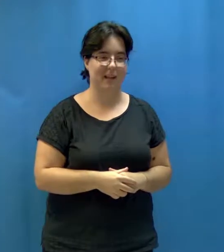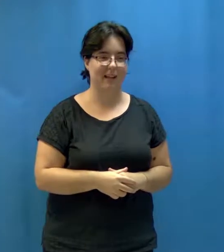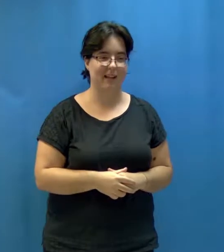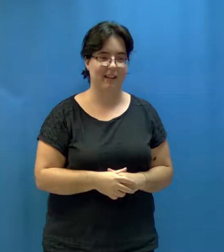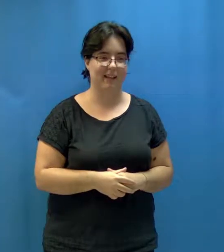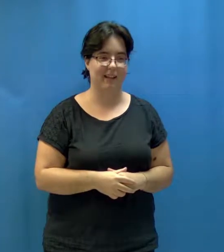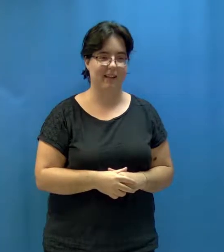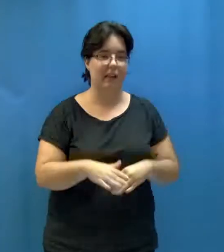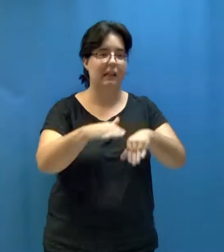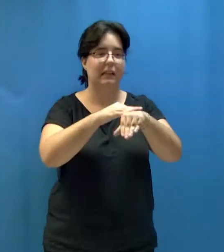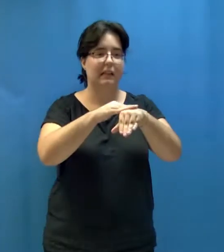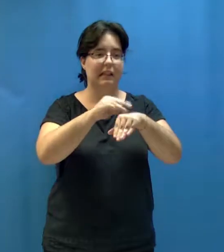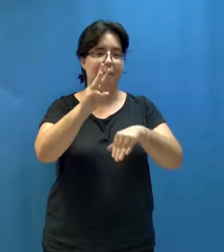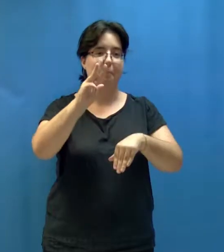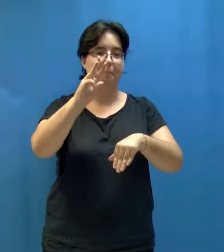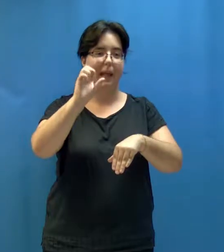Perdone, Peñalver.